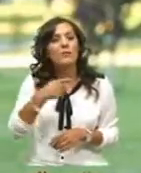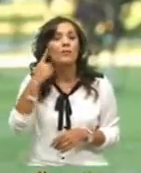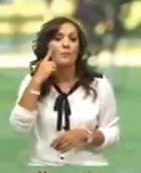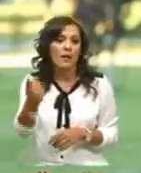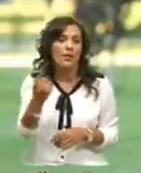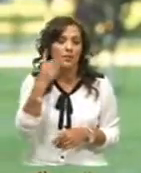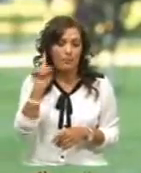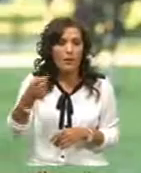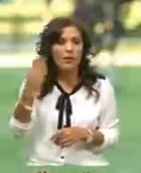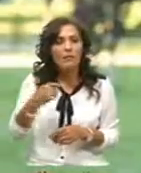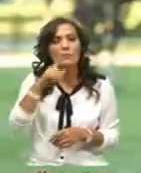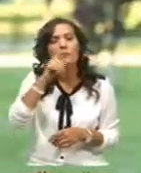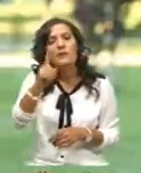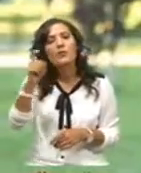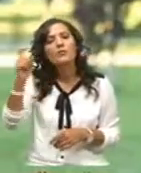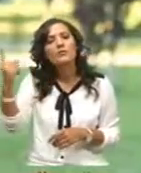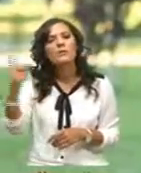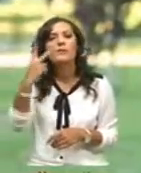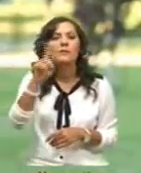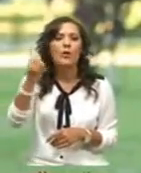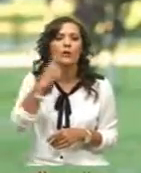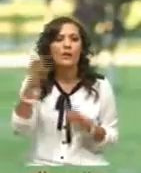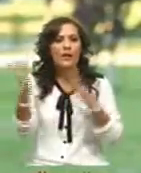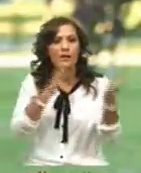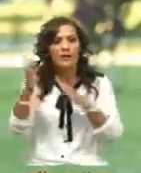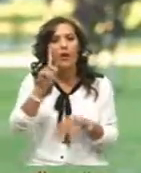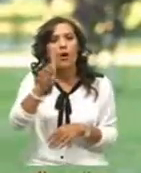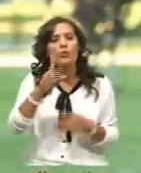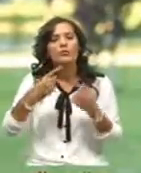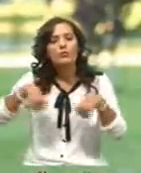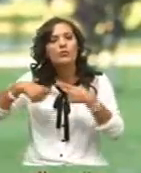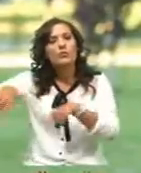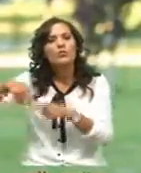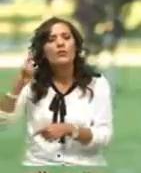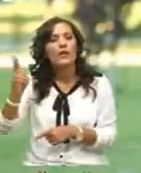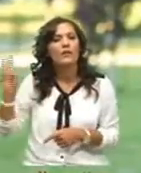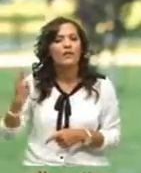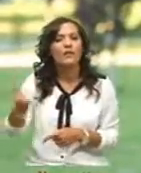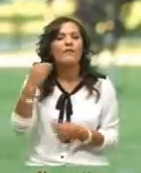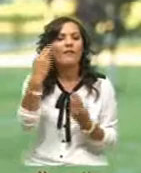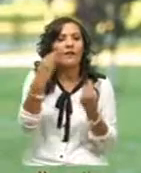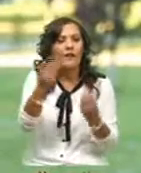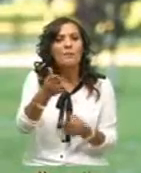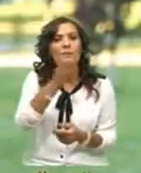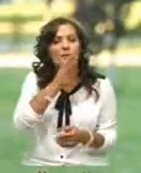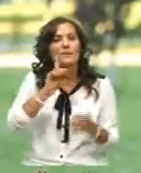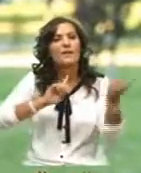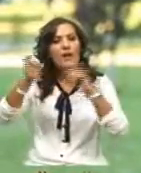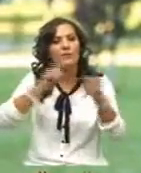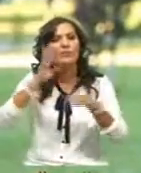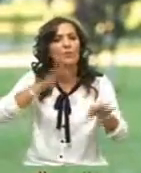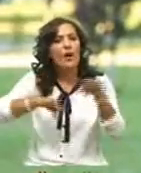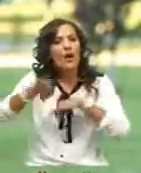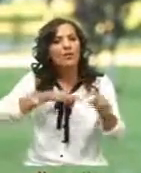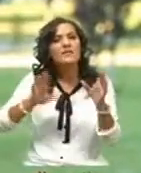belirtiliyor 1991 v2010 yılları arasında 13 Kurumu tarafından verilen film teknoloji mühendislik ve